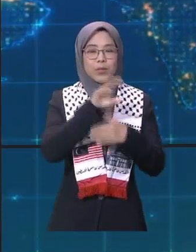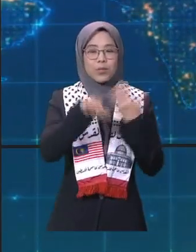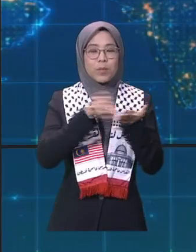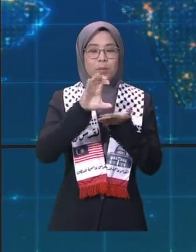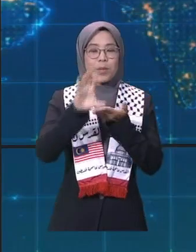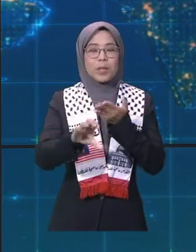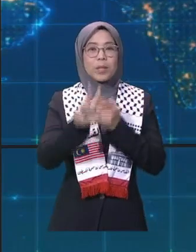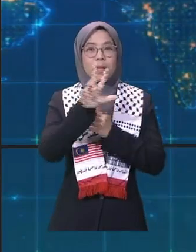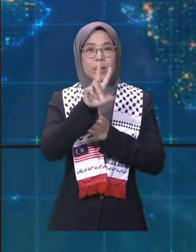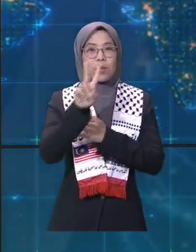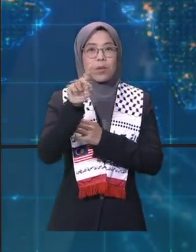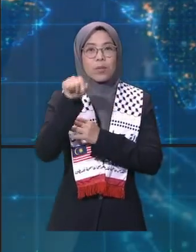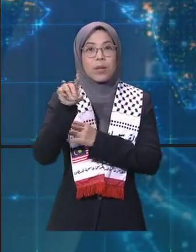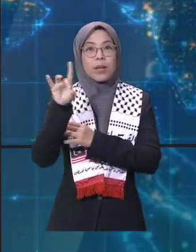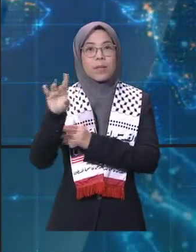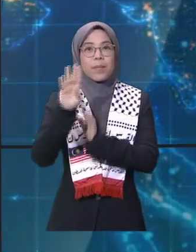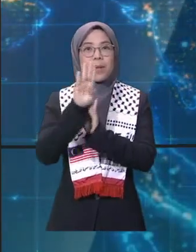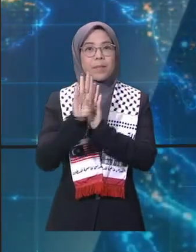pelaburan bernilai